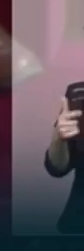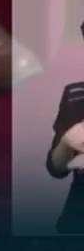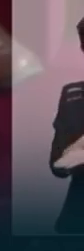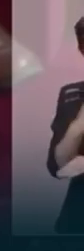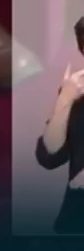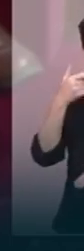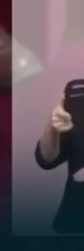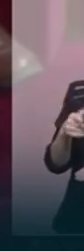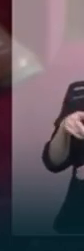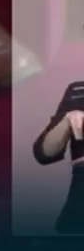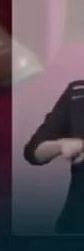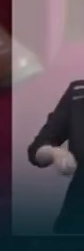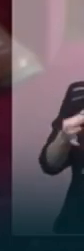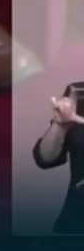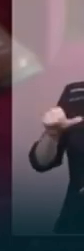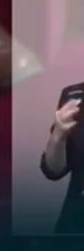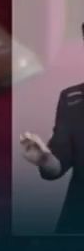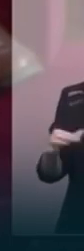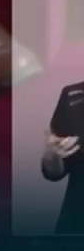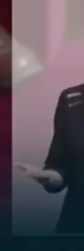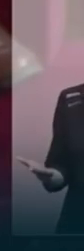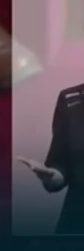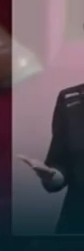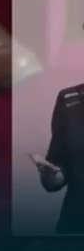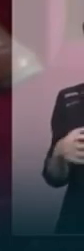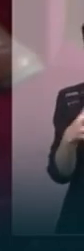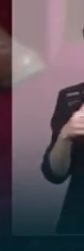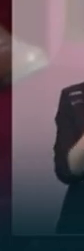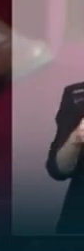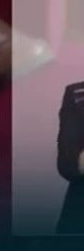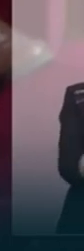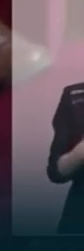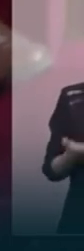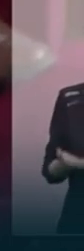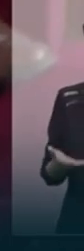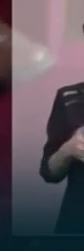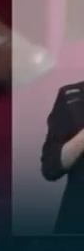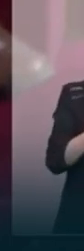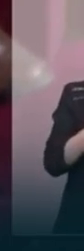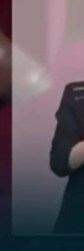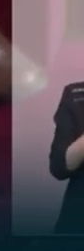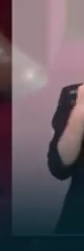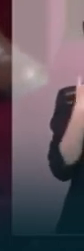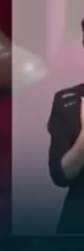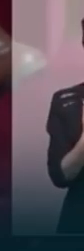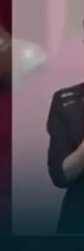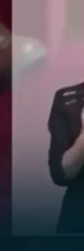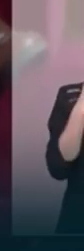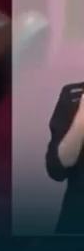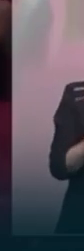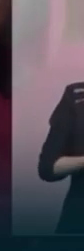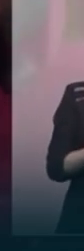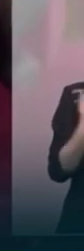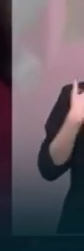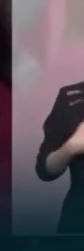caricature à 5 milliards quand même. Le jour où on a la mobilisation nationale des accompagnants scolaires pour les élèves en situation de